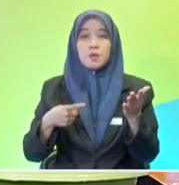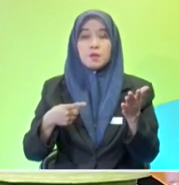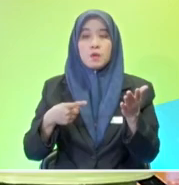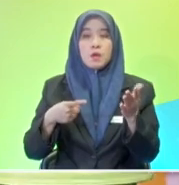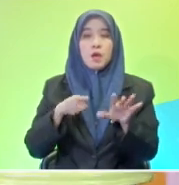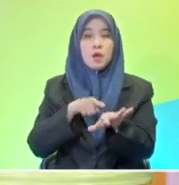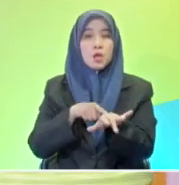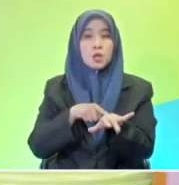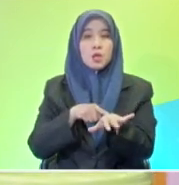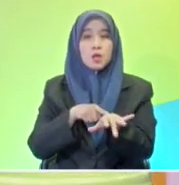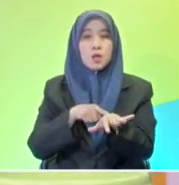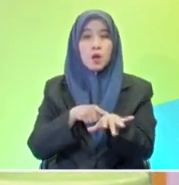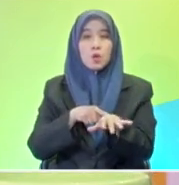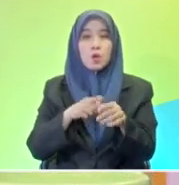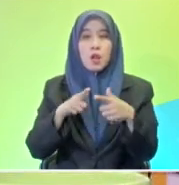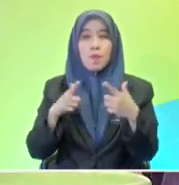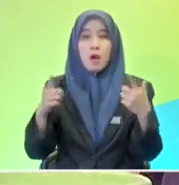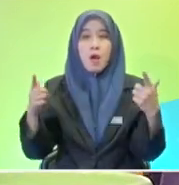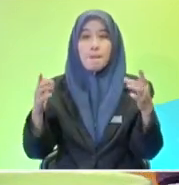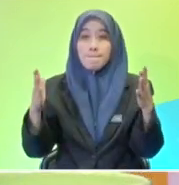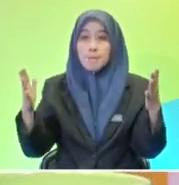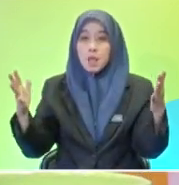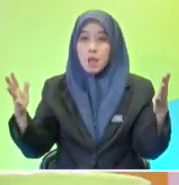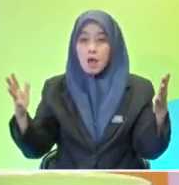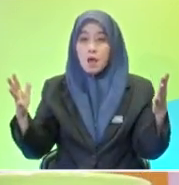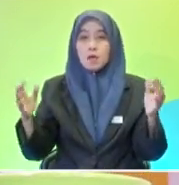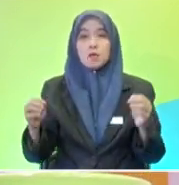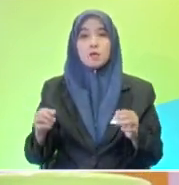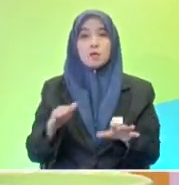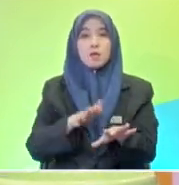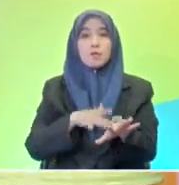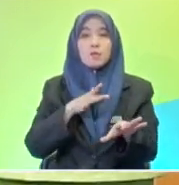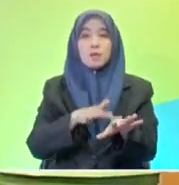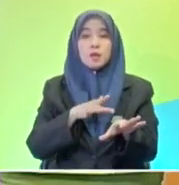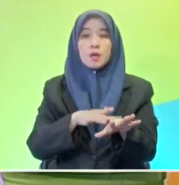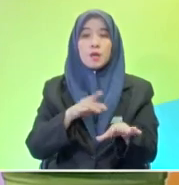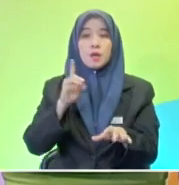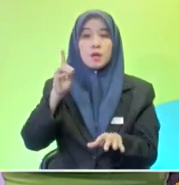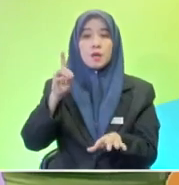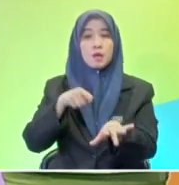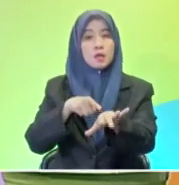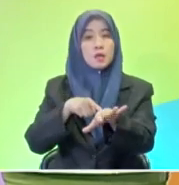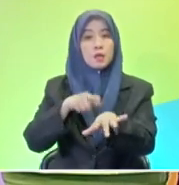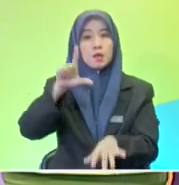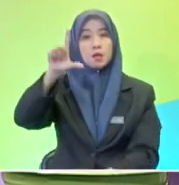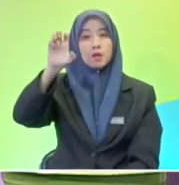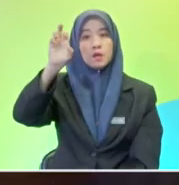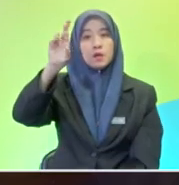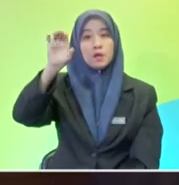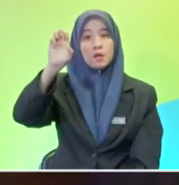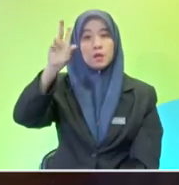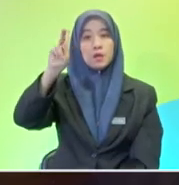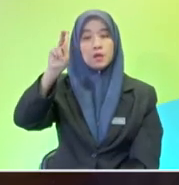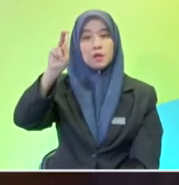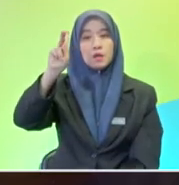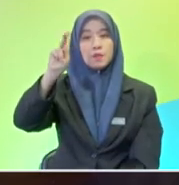dia nampak tak daun dia tu lebar besar yang ini kita Panggil daun lerek l kalau kalau hari raya ada dah